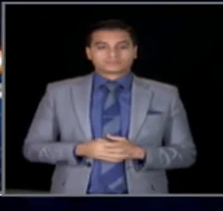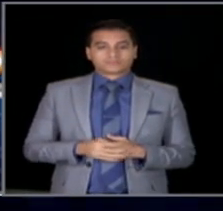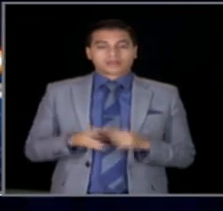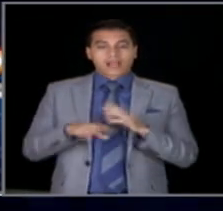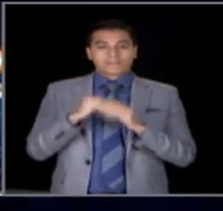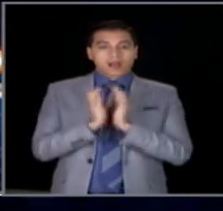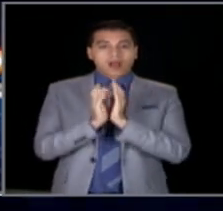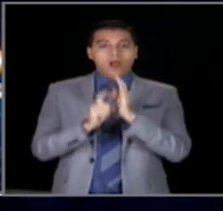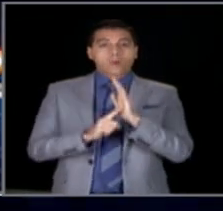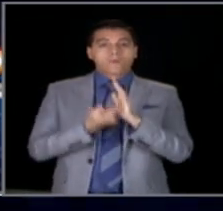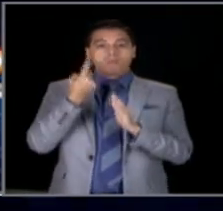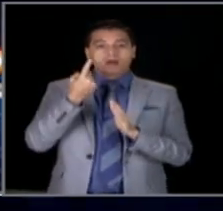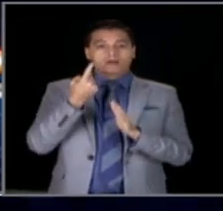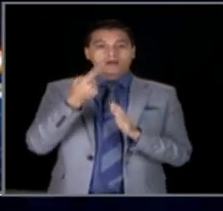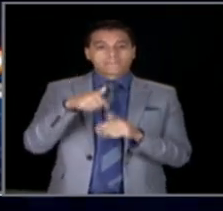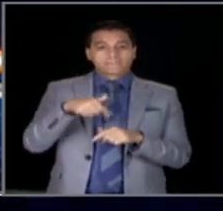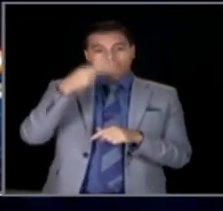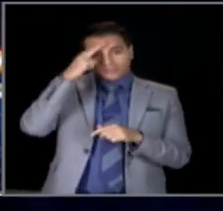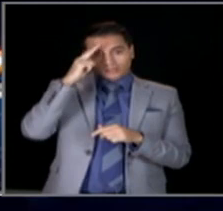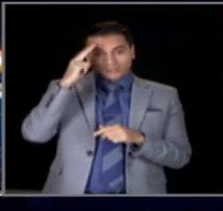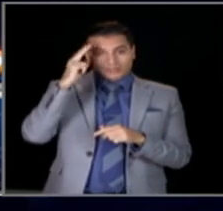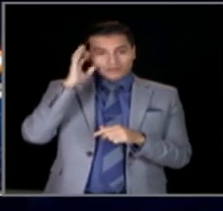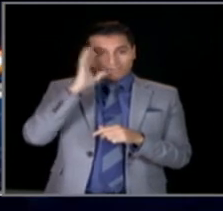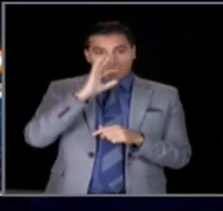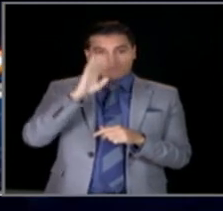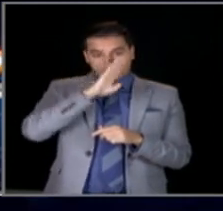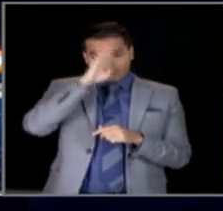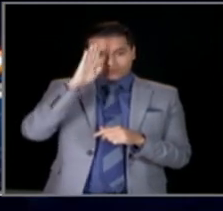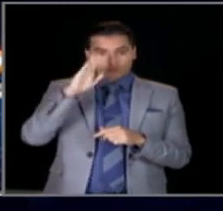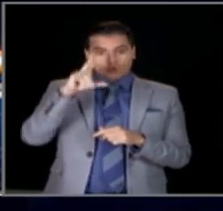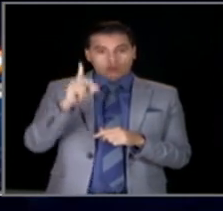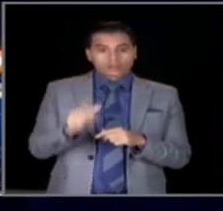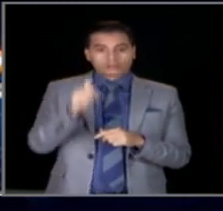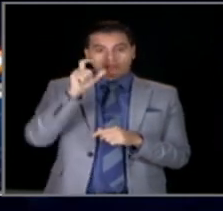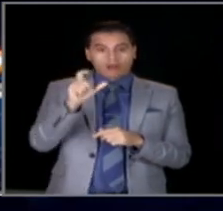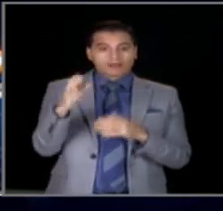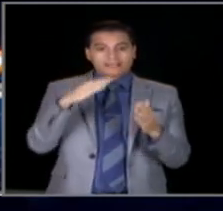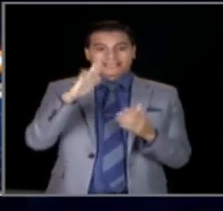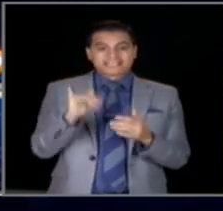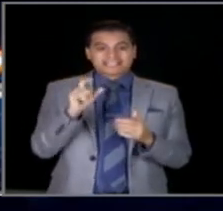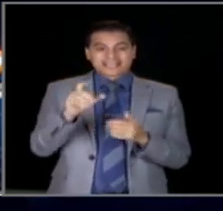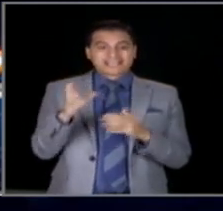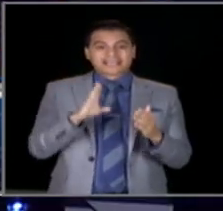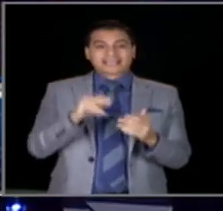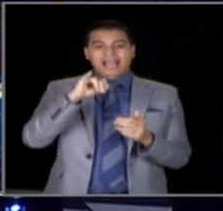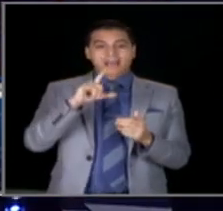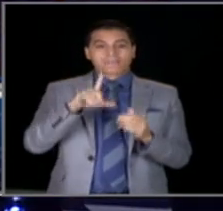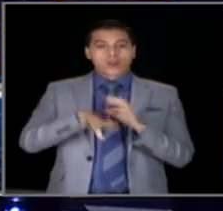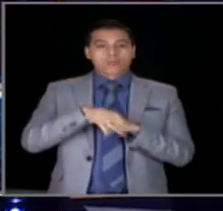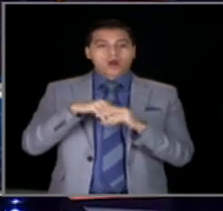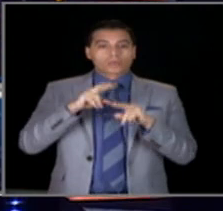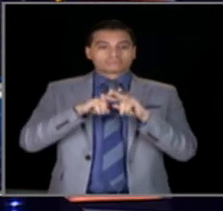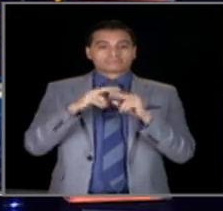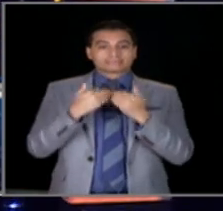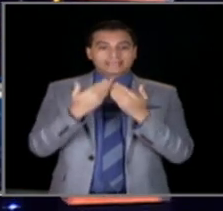تم منحه أول مرة من السلطان حسين كامل، وأبرز من حصل على هذا